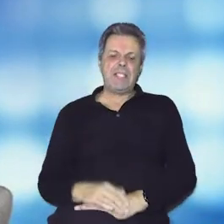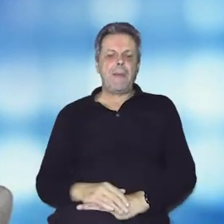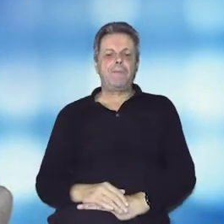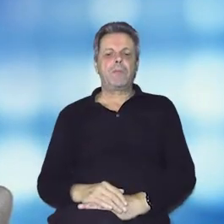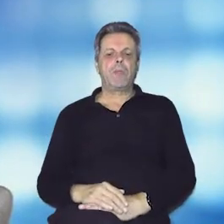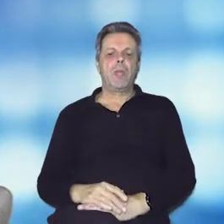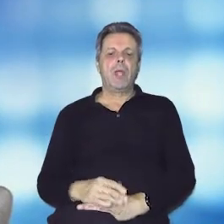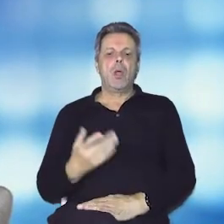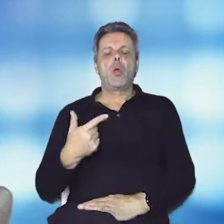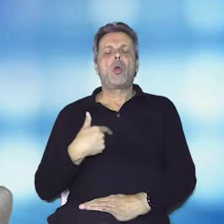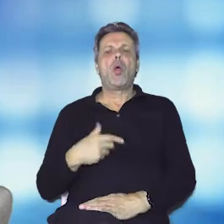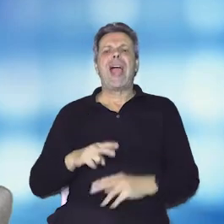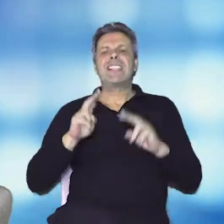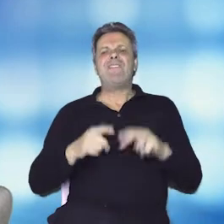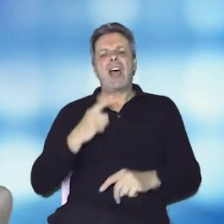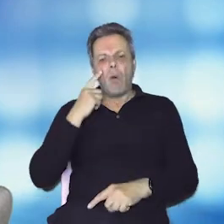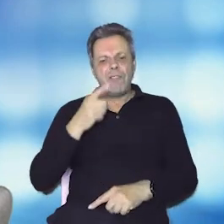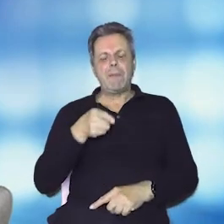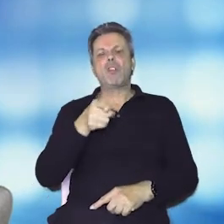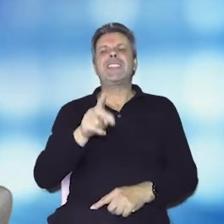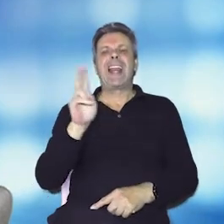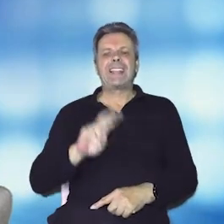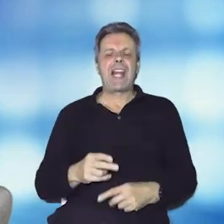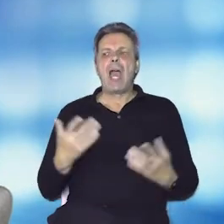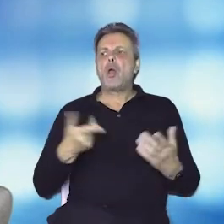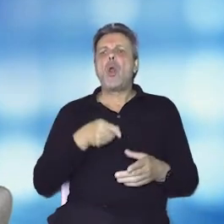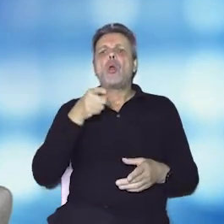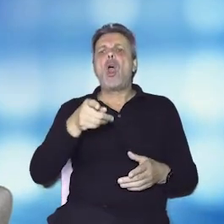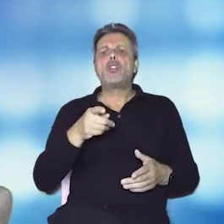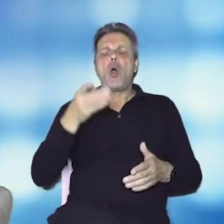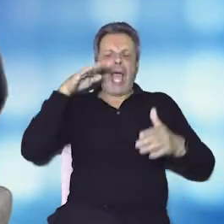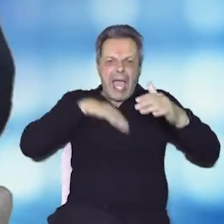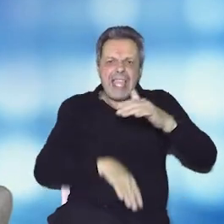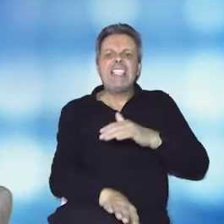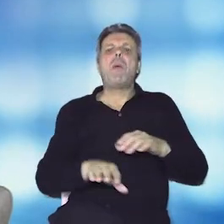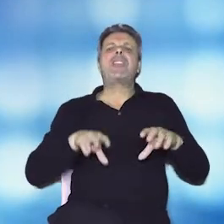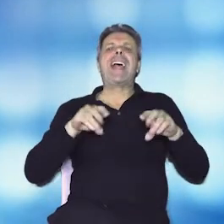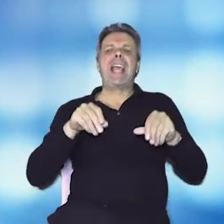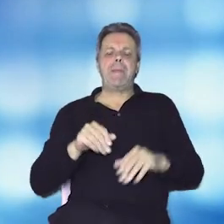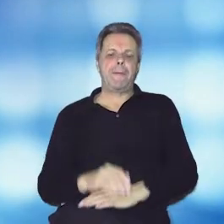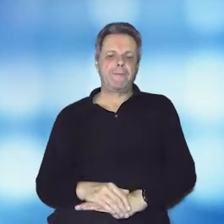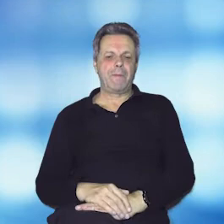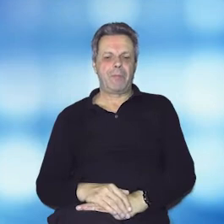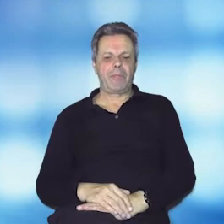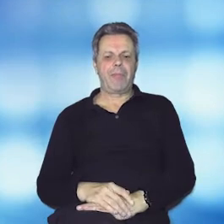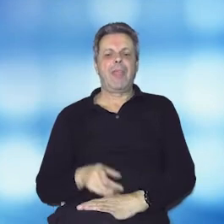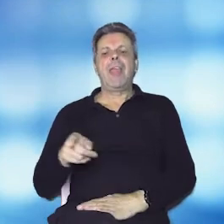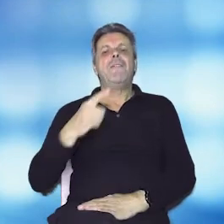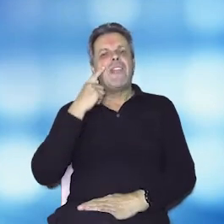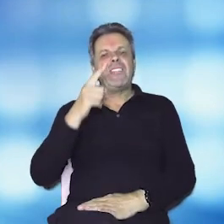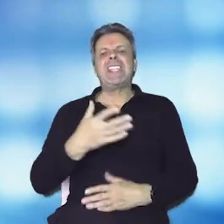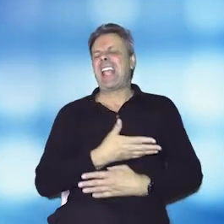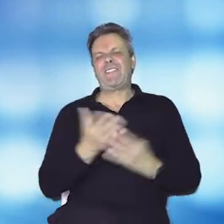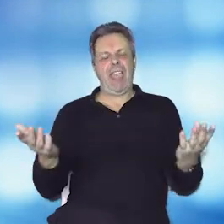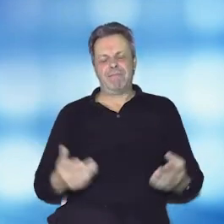strane. Koliko ja stvarno vidim od te elektrane? Koliko je toga pod zemljom, koliko je nad zemljom? Pa vidite sve, nema ništa pod